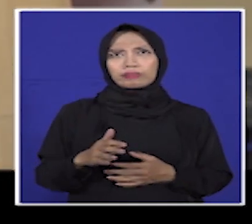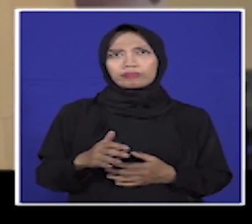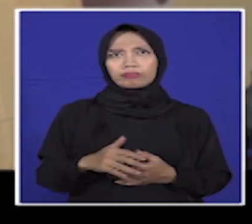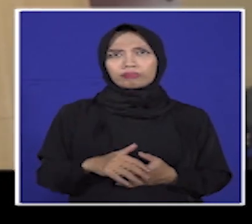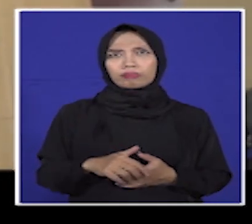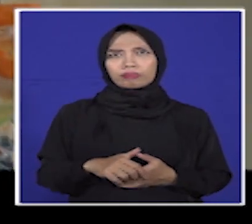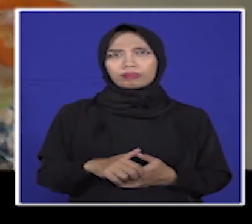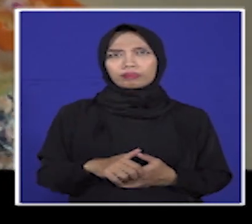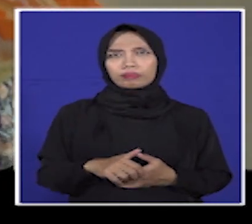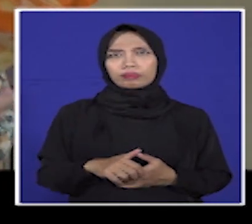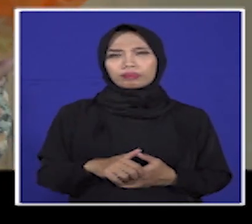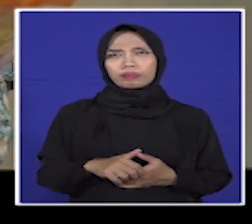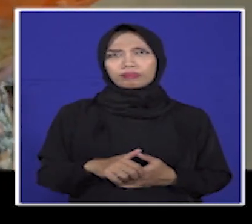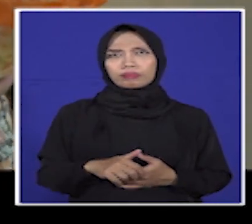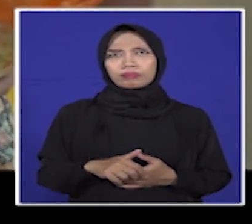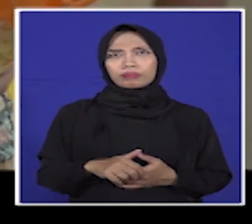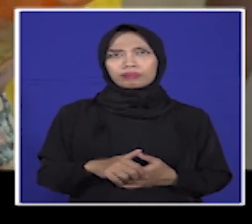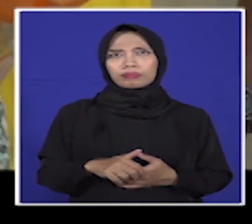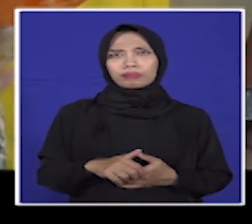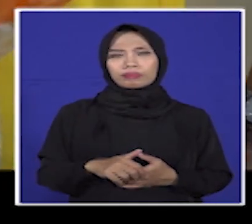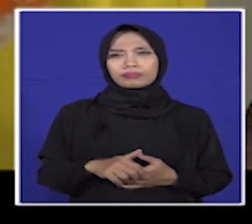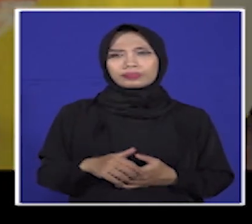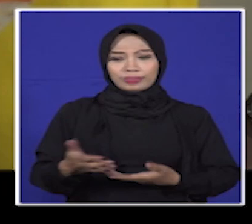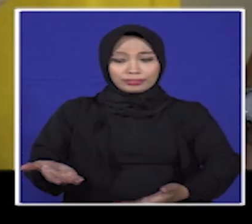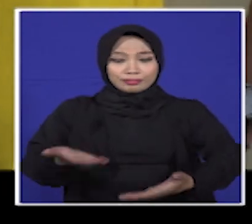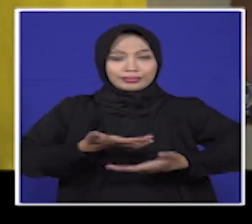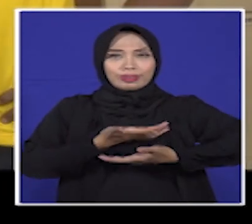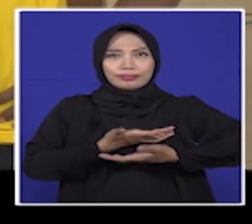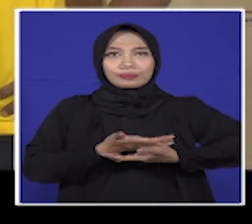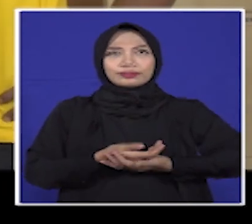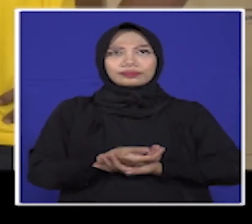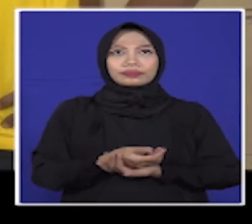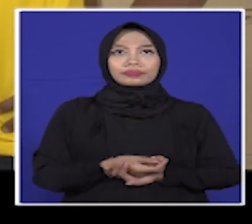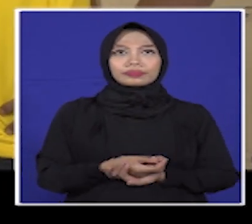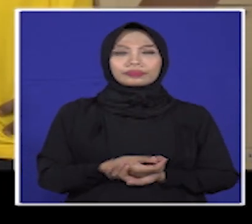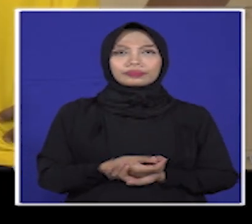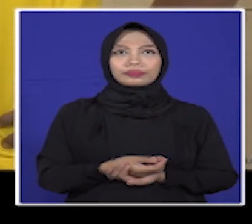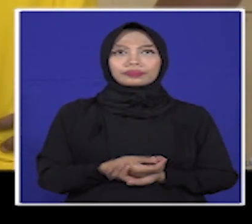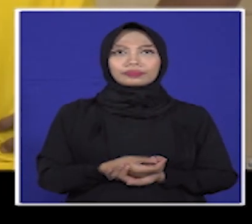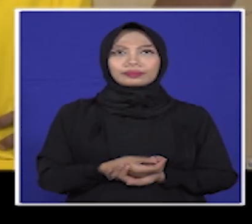Coba lihat Mbak. Lucu ya anaknya? Iya. Boleh gendong? Boleh.